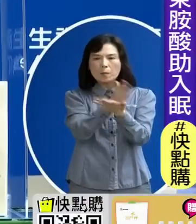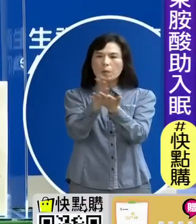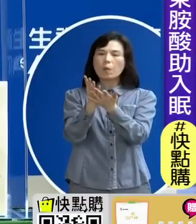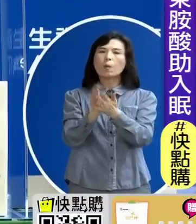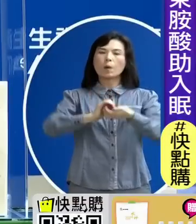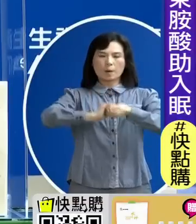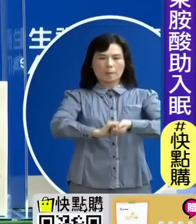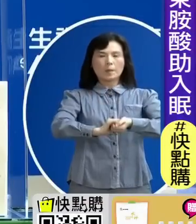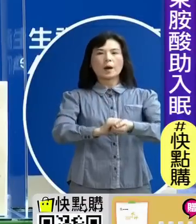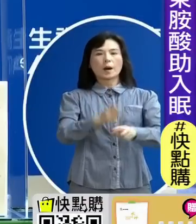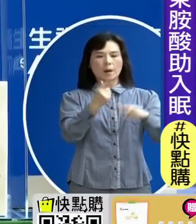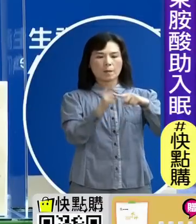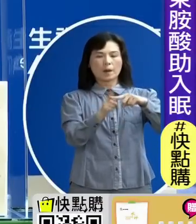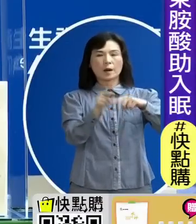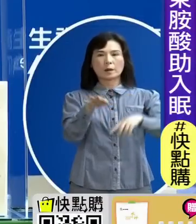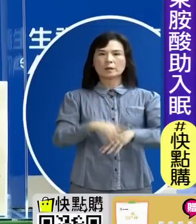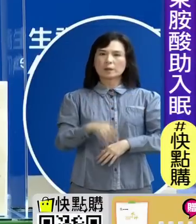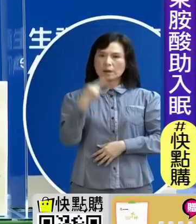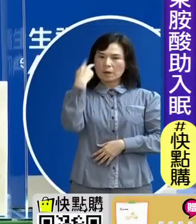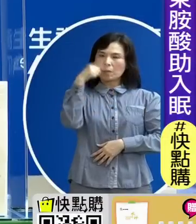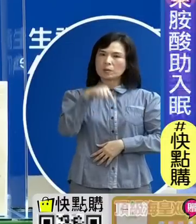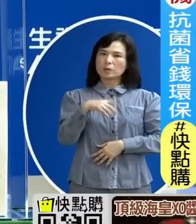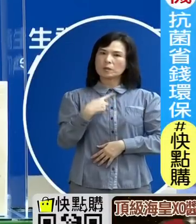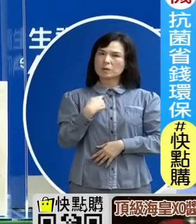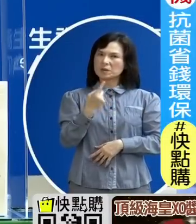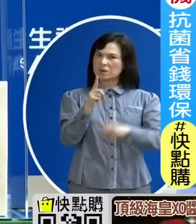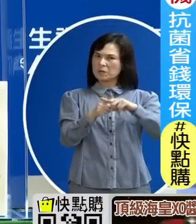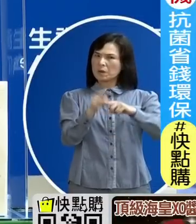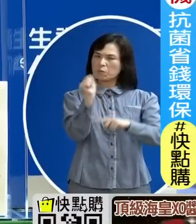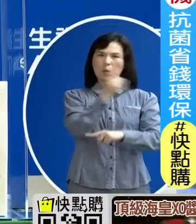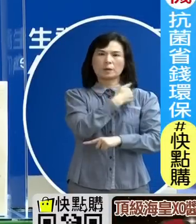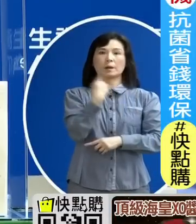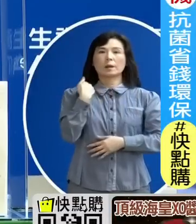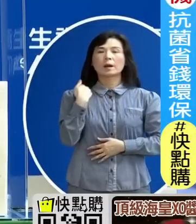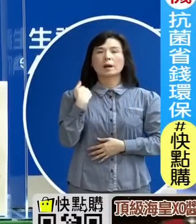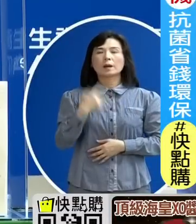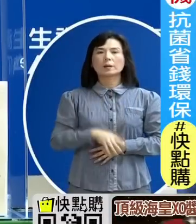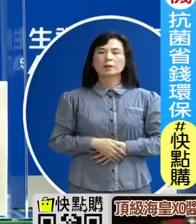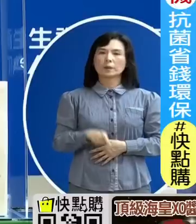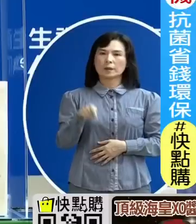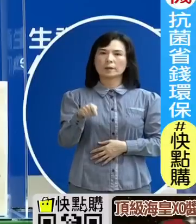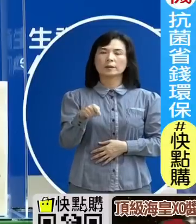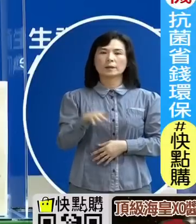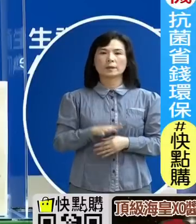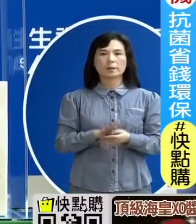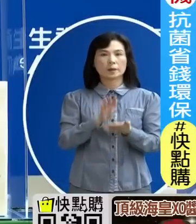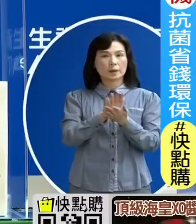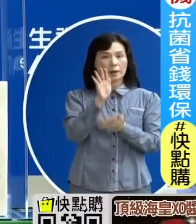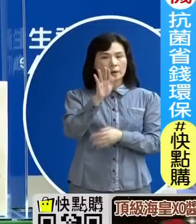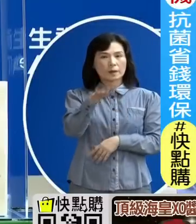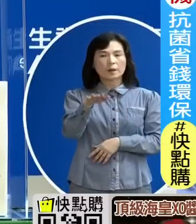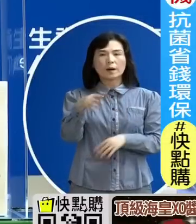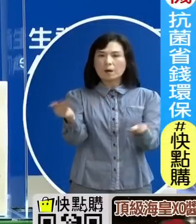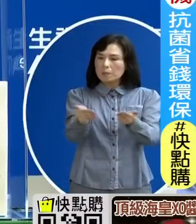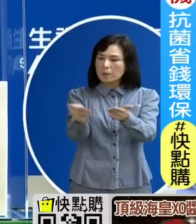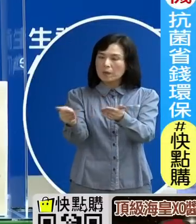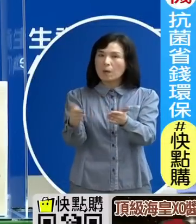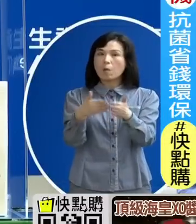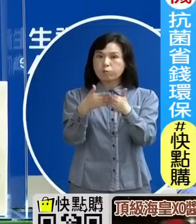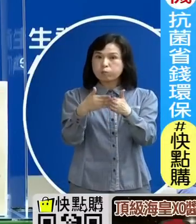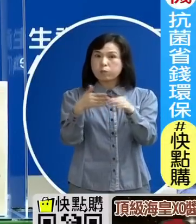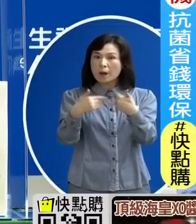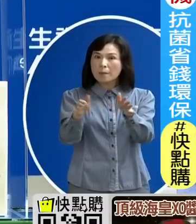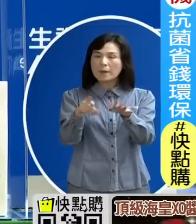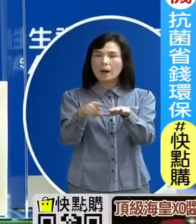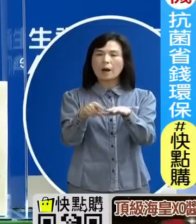口罩制作的，然后当时就想说想要去印一些龙猫啊、魔女宅急便、吉普力的 IP 在上面，所以呢就跟这个刘姓的